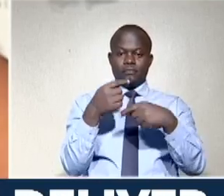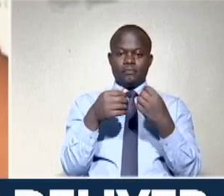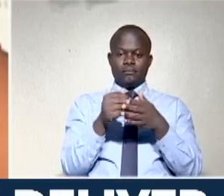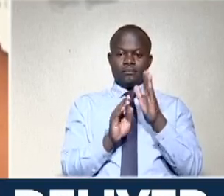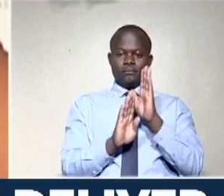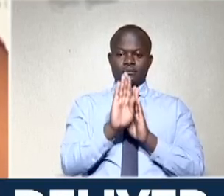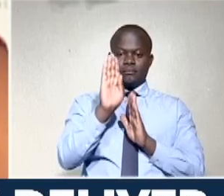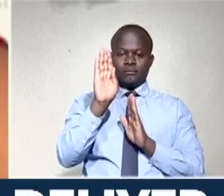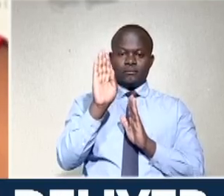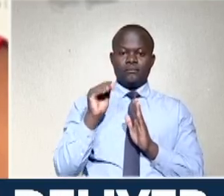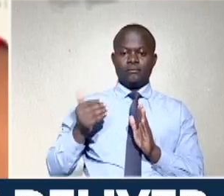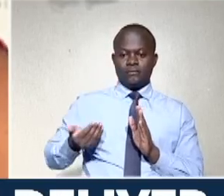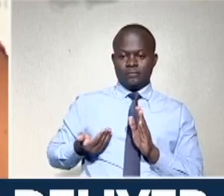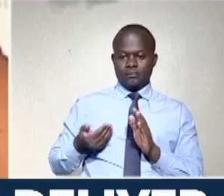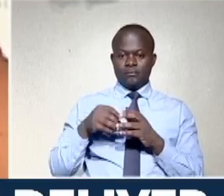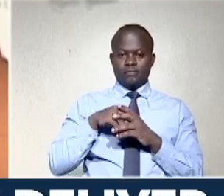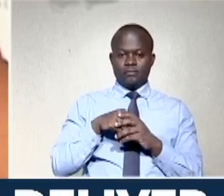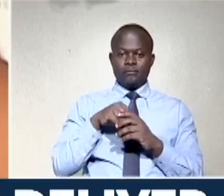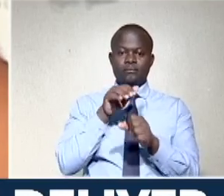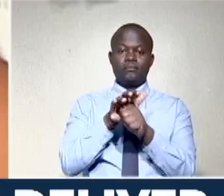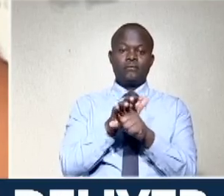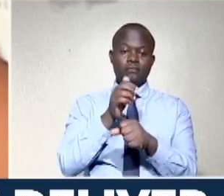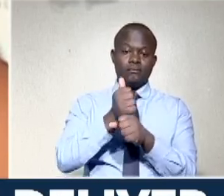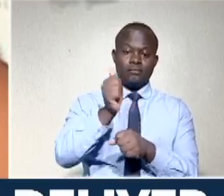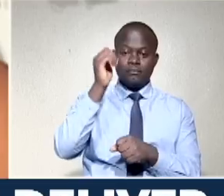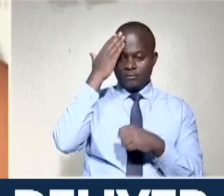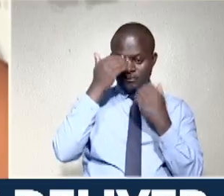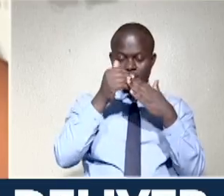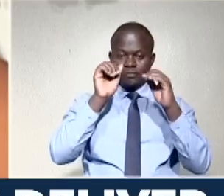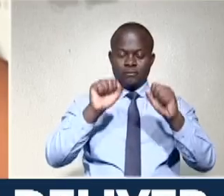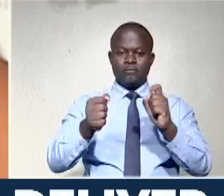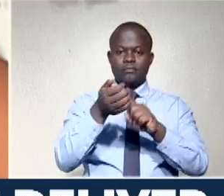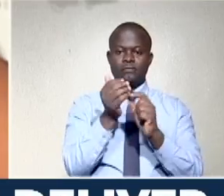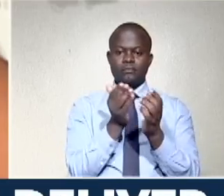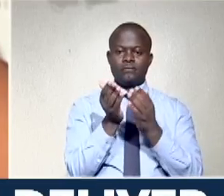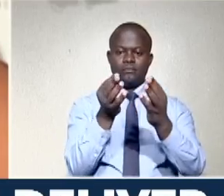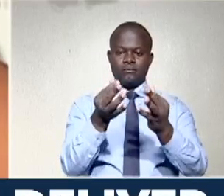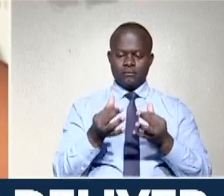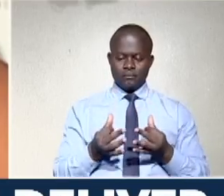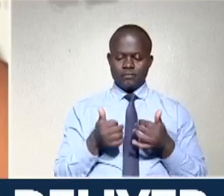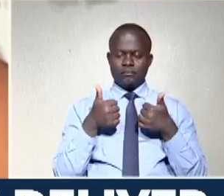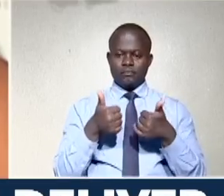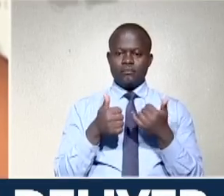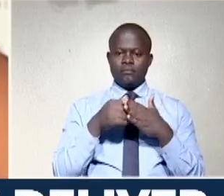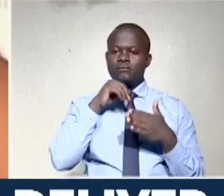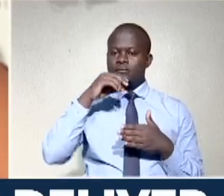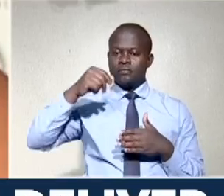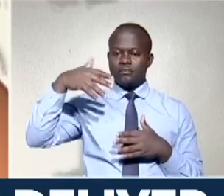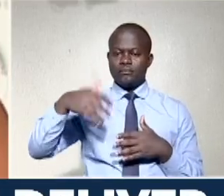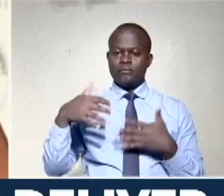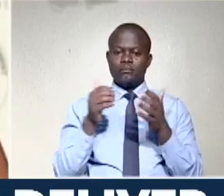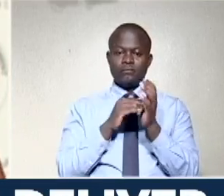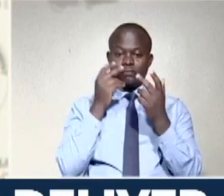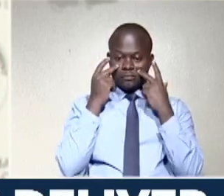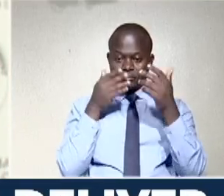imbere abagore mu cyane cyane abikorera kugira ngo bagerere kuri serivisi z'imari zinoze zitabahenze, no kureba